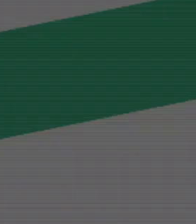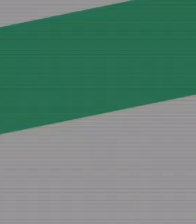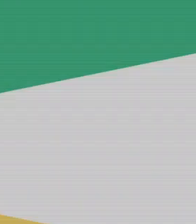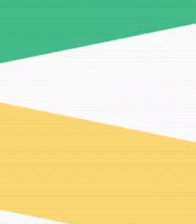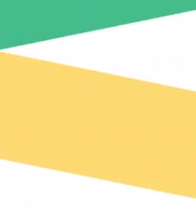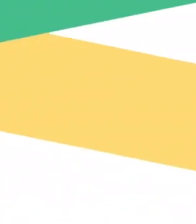아